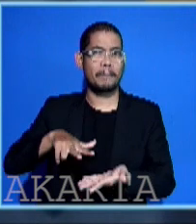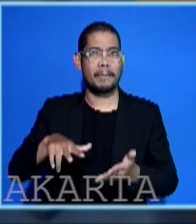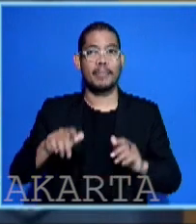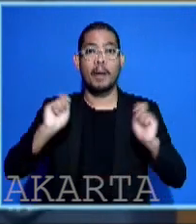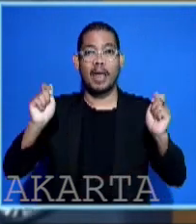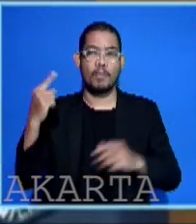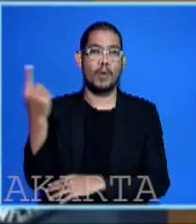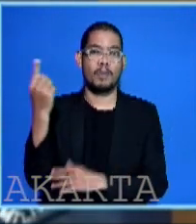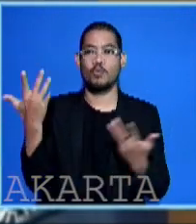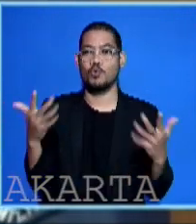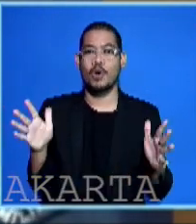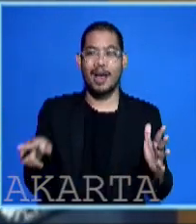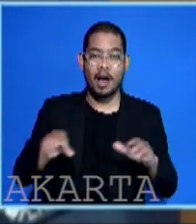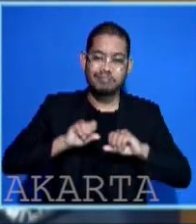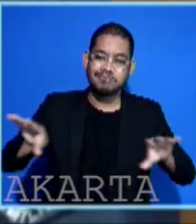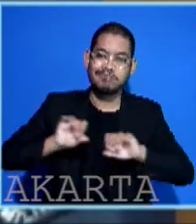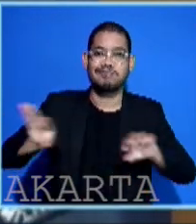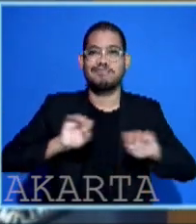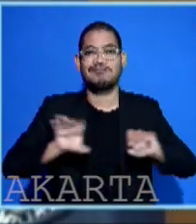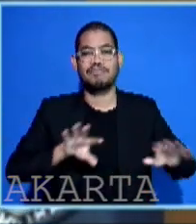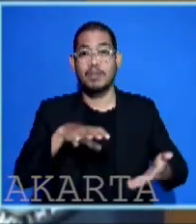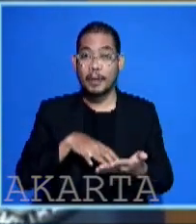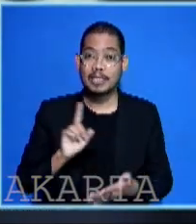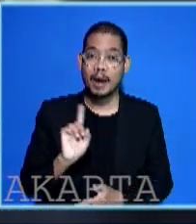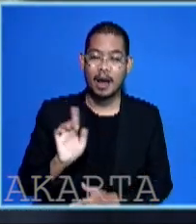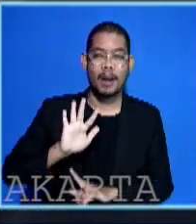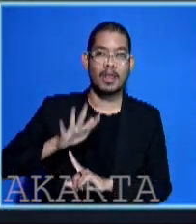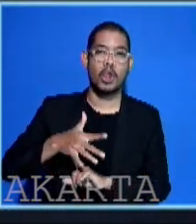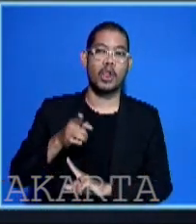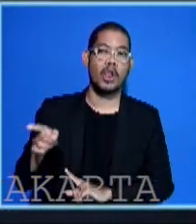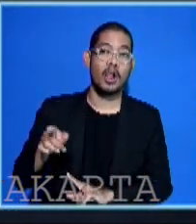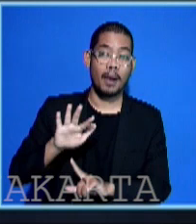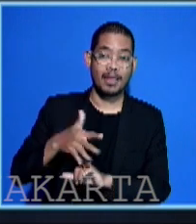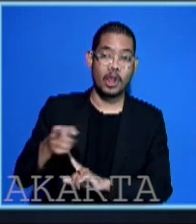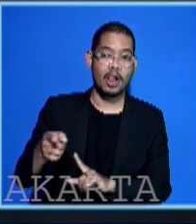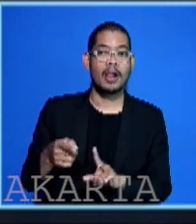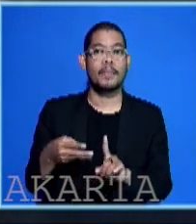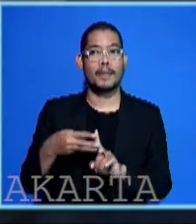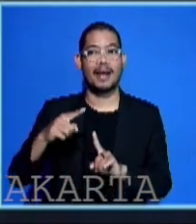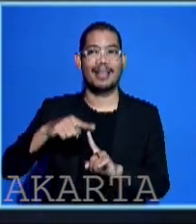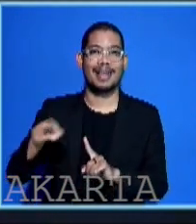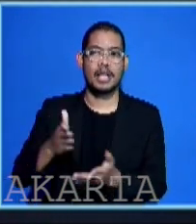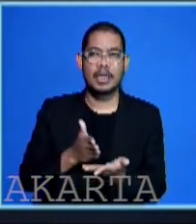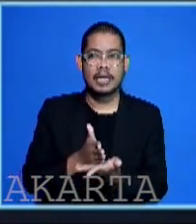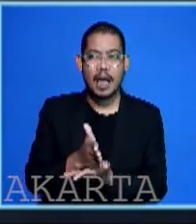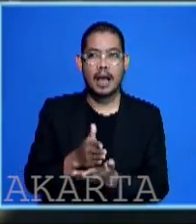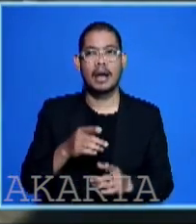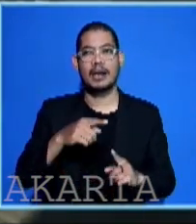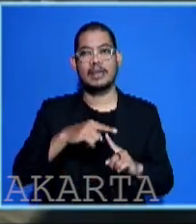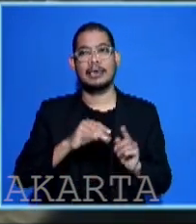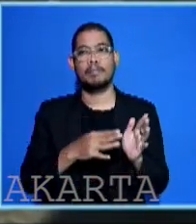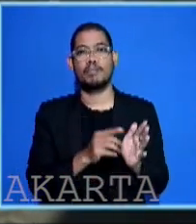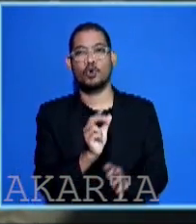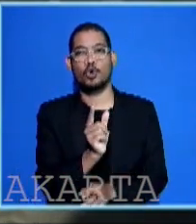umum tersebar dijumlah kapon di Bantul baik di zona Bantul Barat Bantul Tengah dan Bantul Timur proses pemilihan